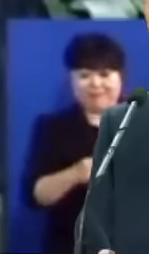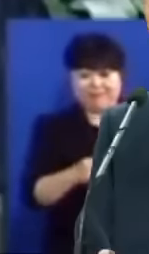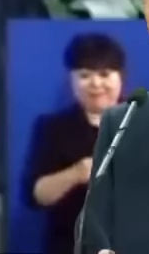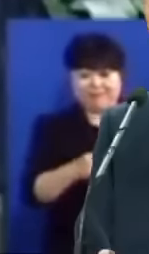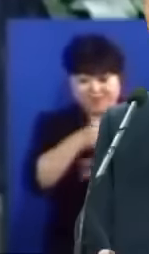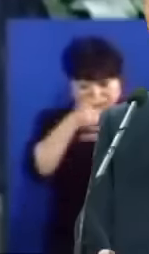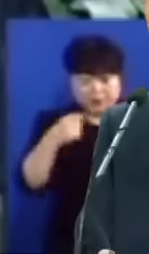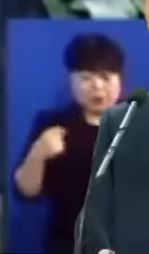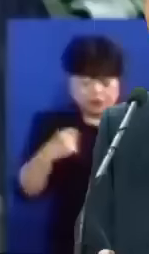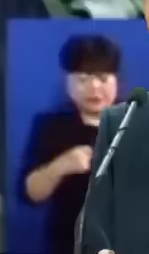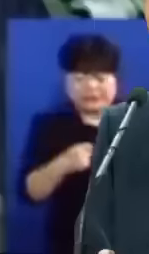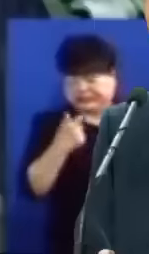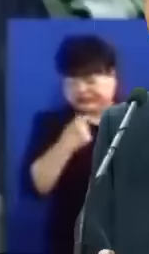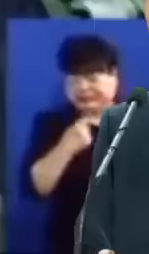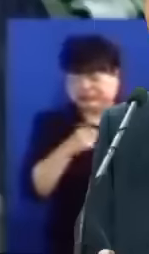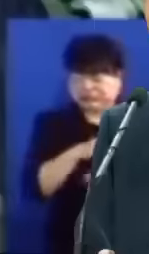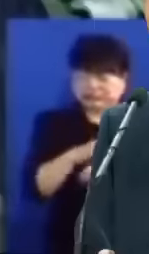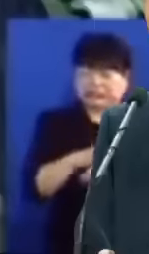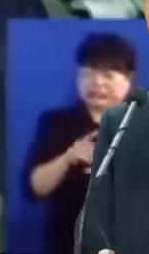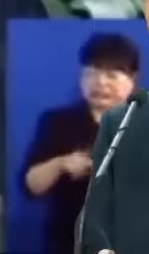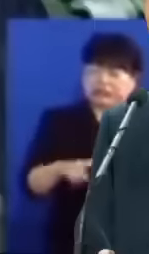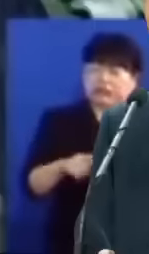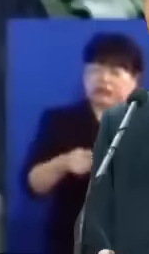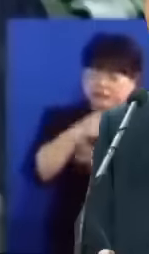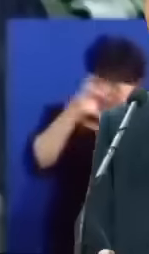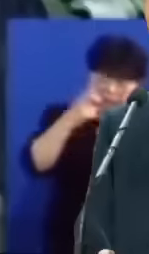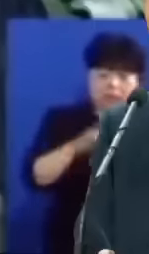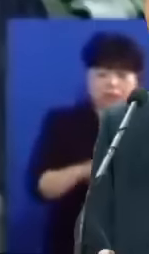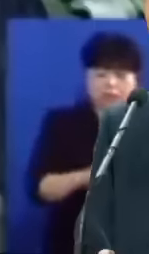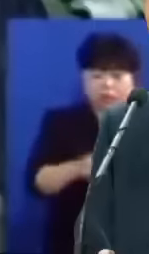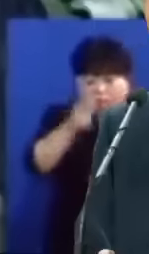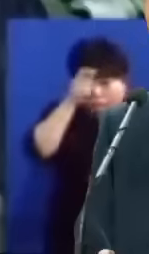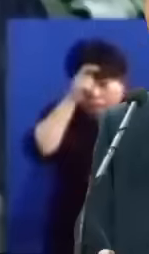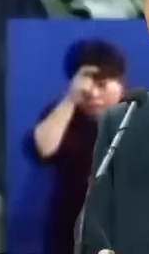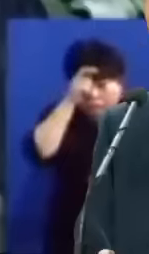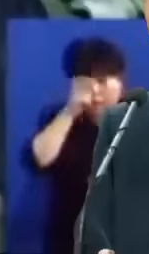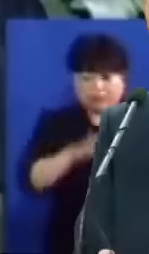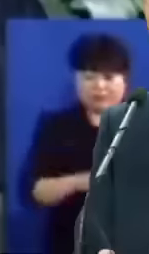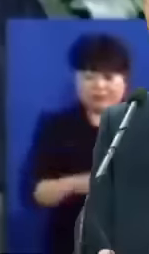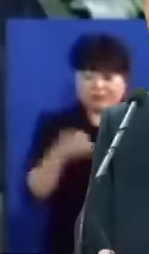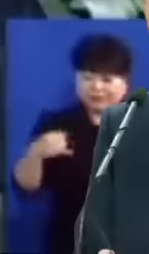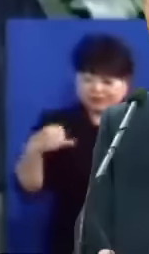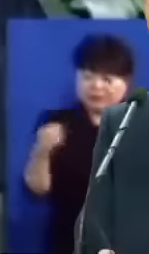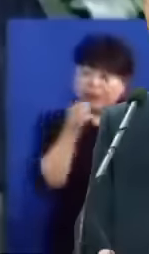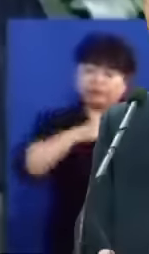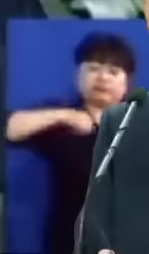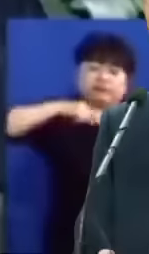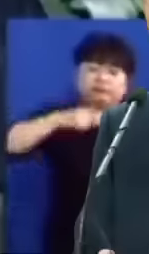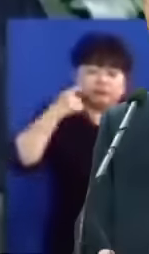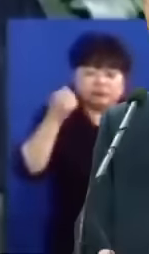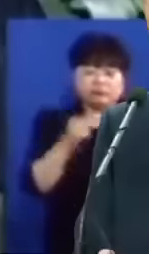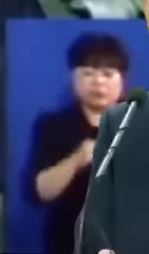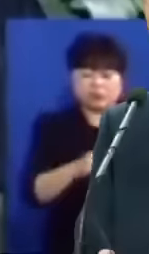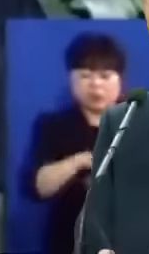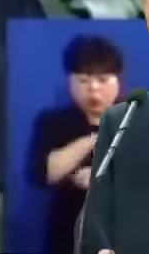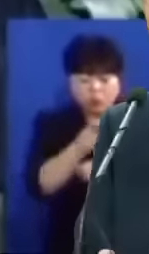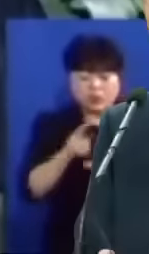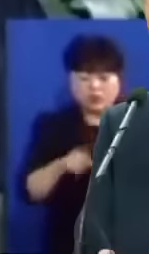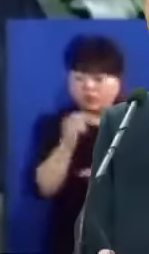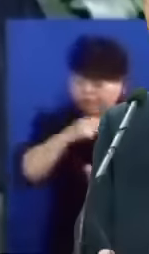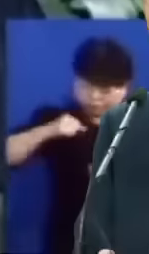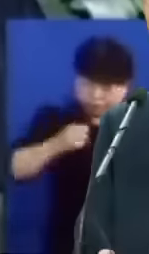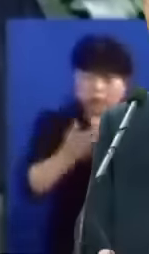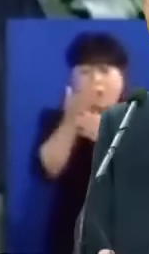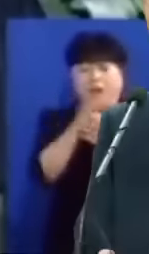잠옷 바꾸고 입고 자라 그러면 아이고 귀찮은데 입은 대로 자겠어요. 사사건건이 부모의 주권에 대해서 저항을